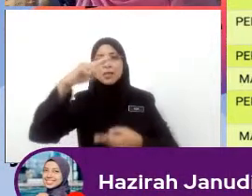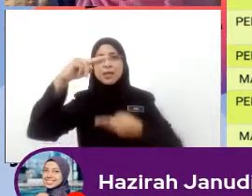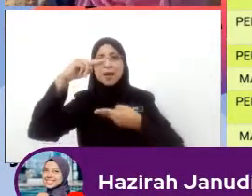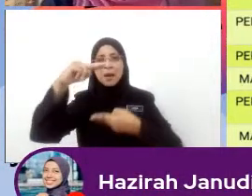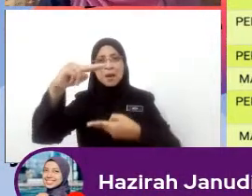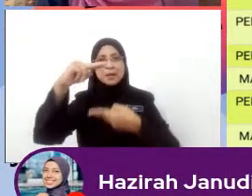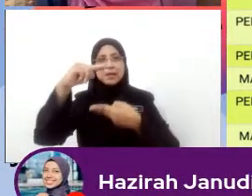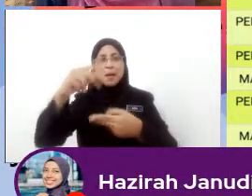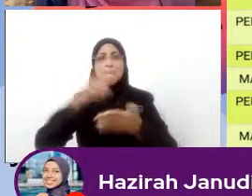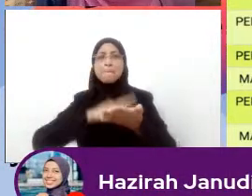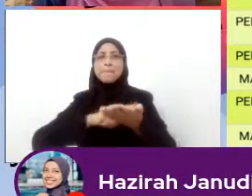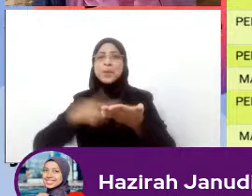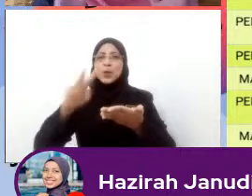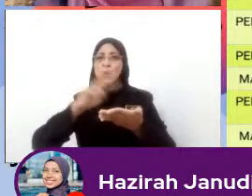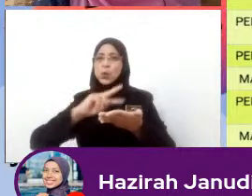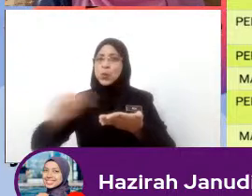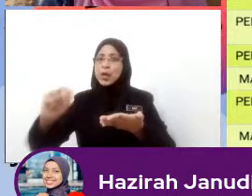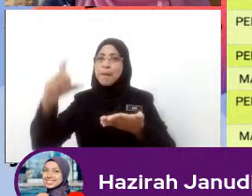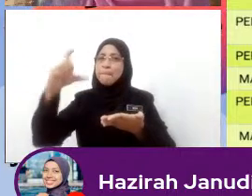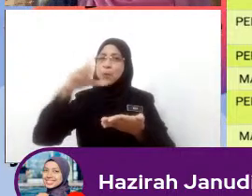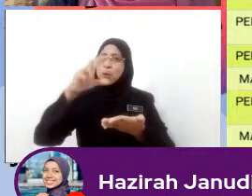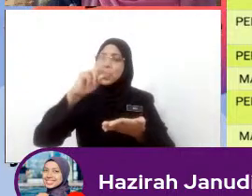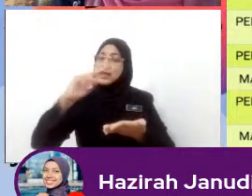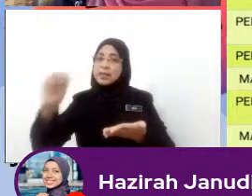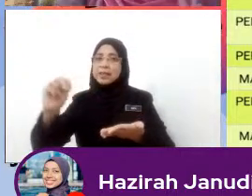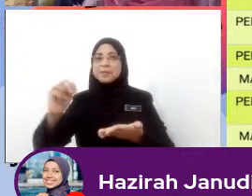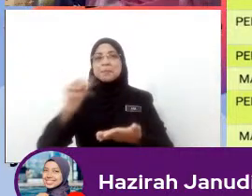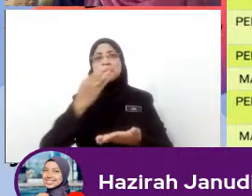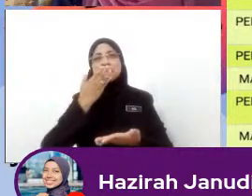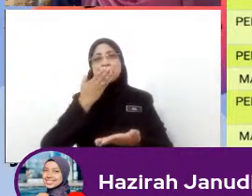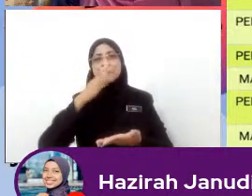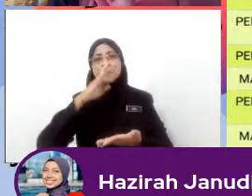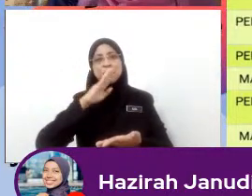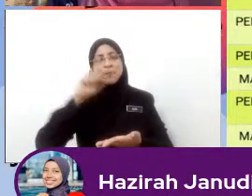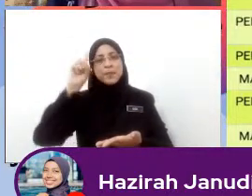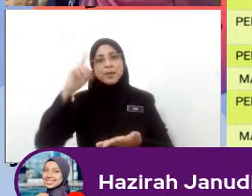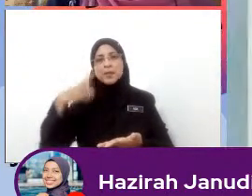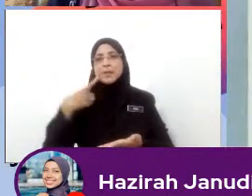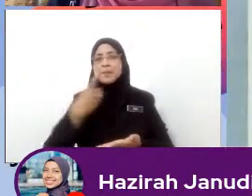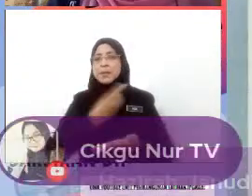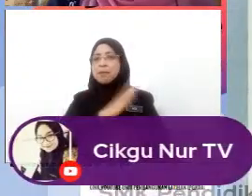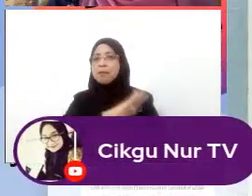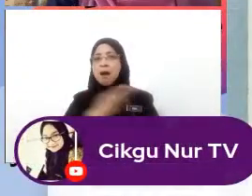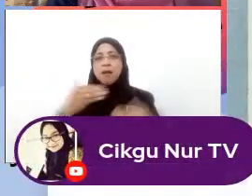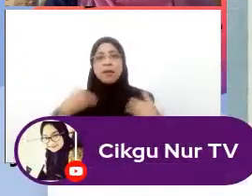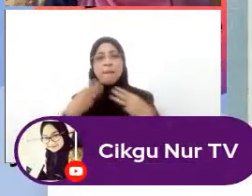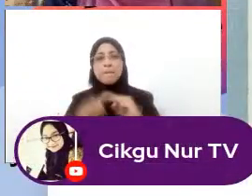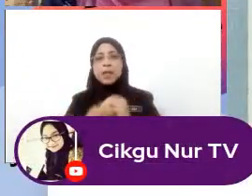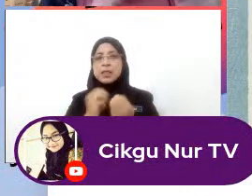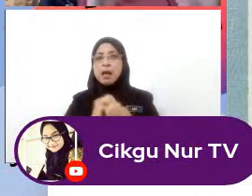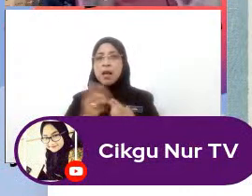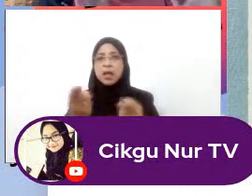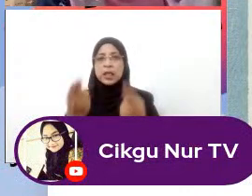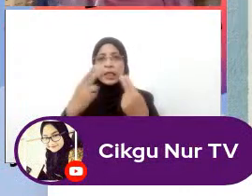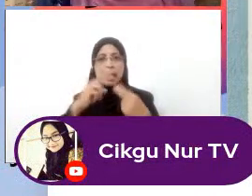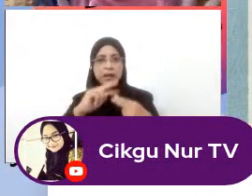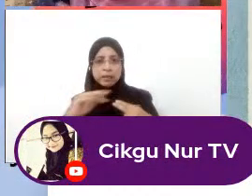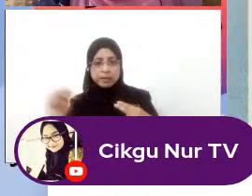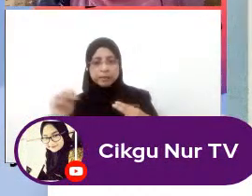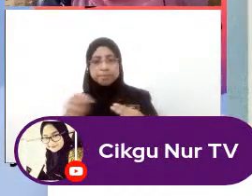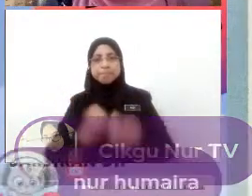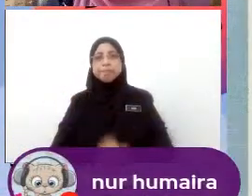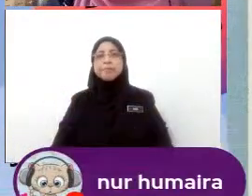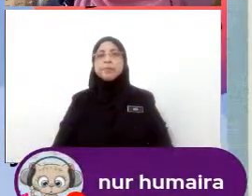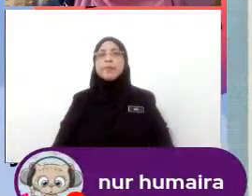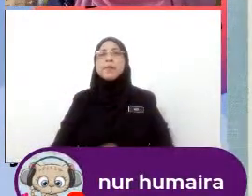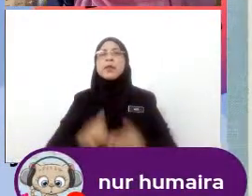Warrior mingguan, bulanan. Jadi alhamdulillah kami tiada masalah kehadiran yang kritikal. Okey, seterusnya